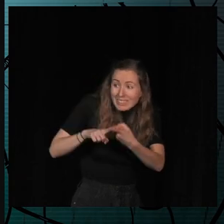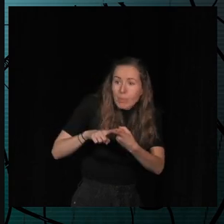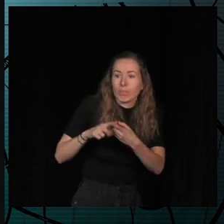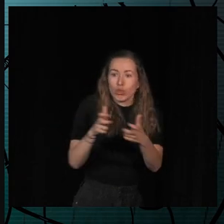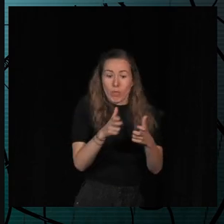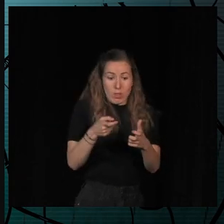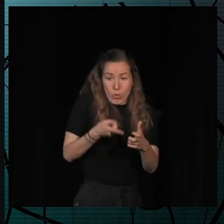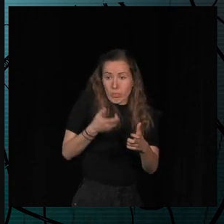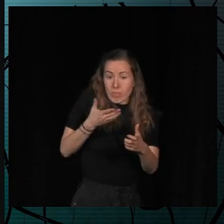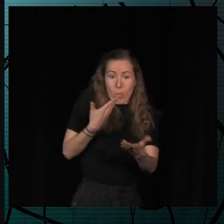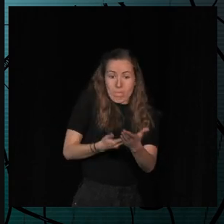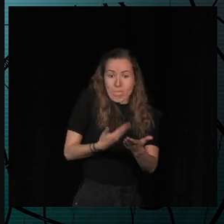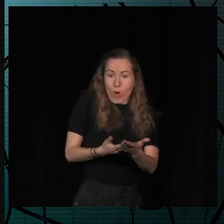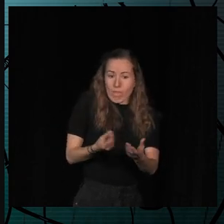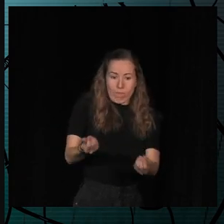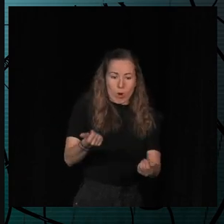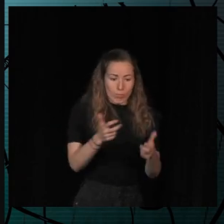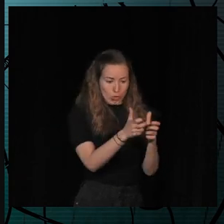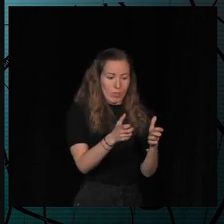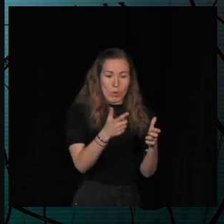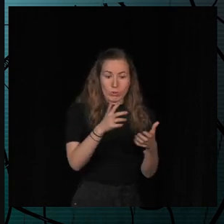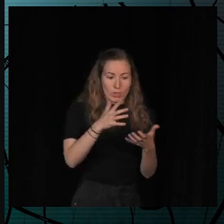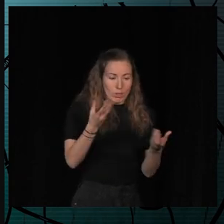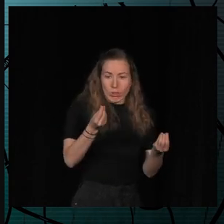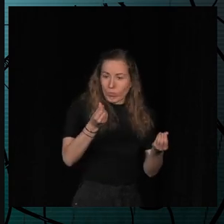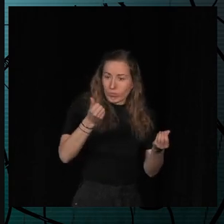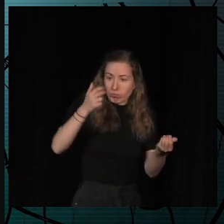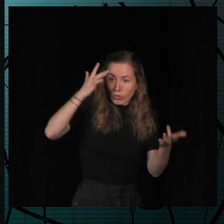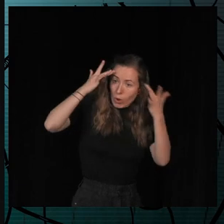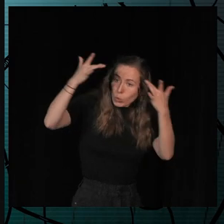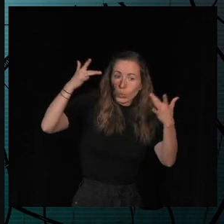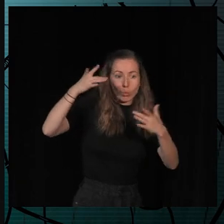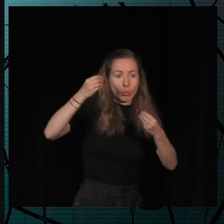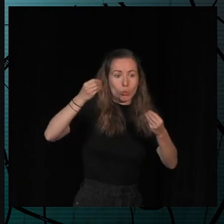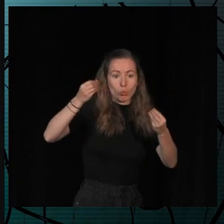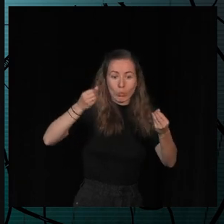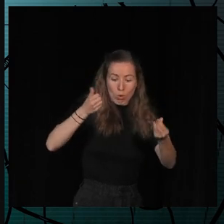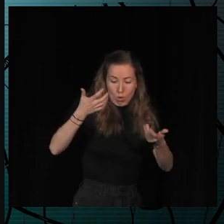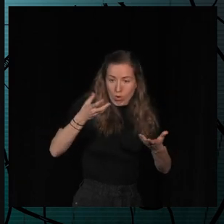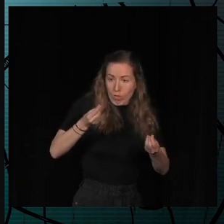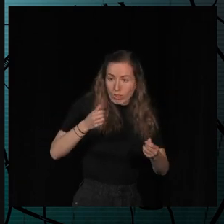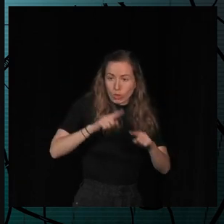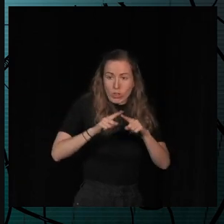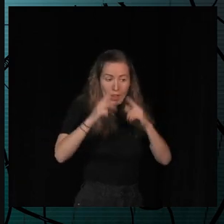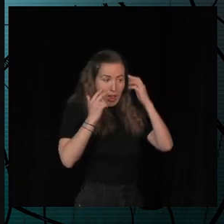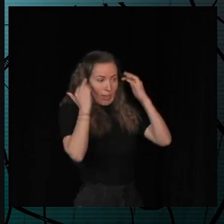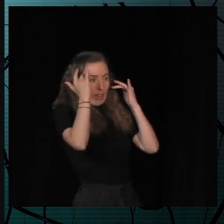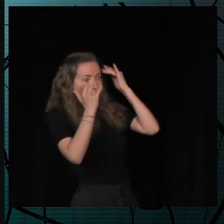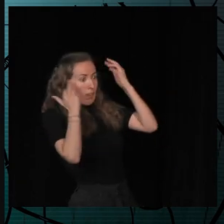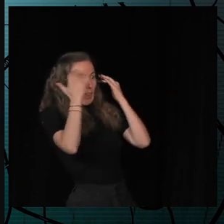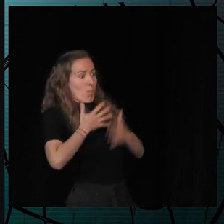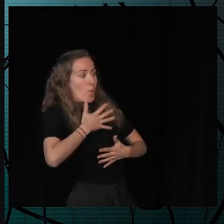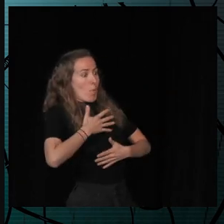c'est une manière de légitimer une pratique qui n'est pas finalement que inquiétante ou qui ne fait que